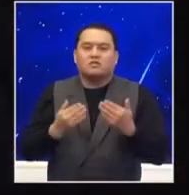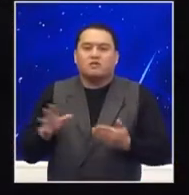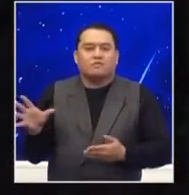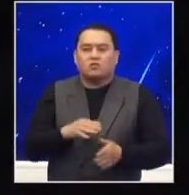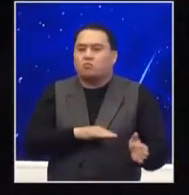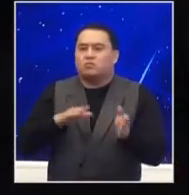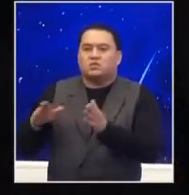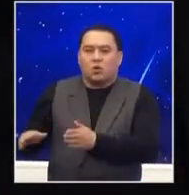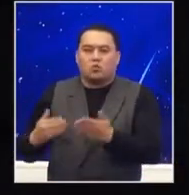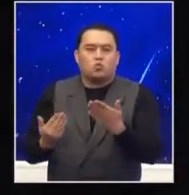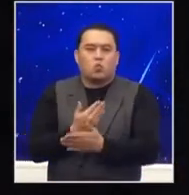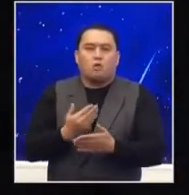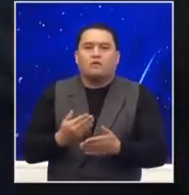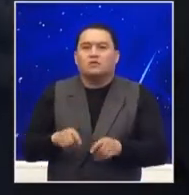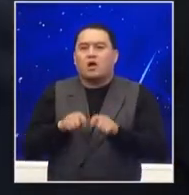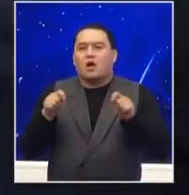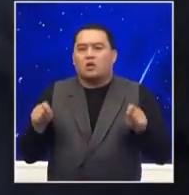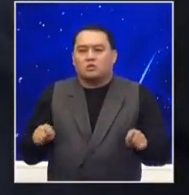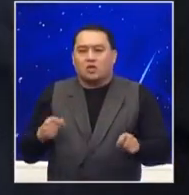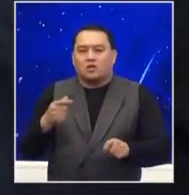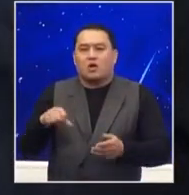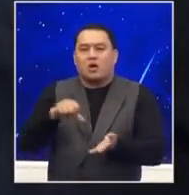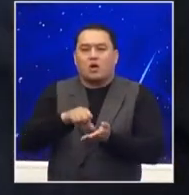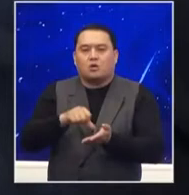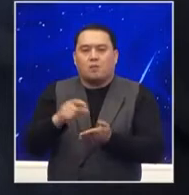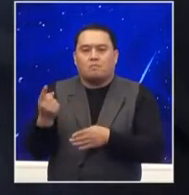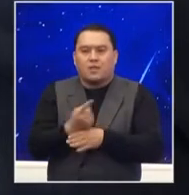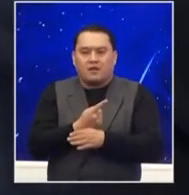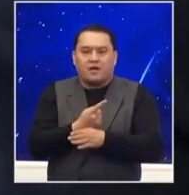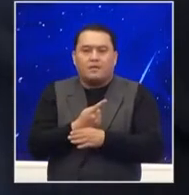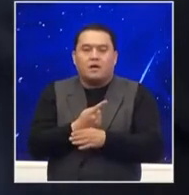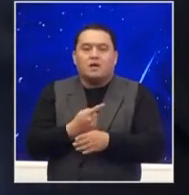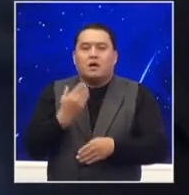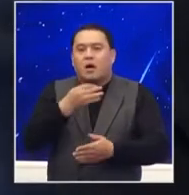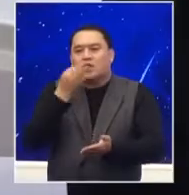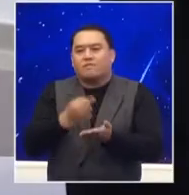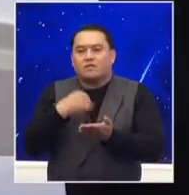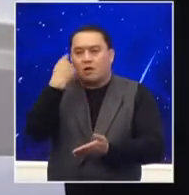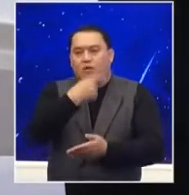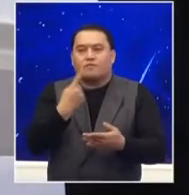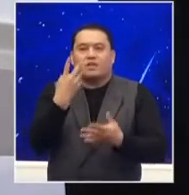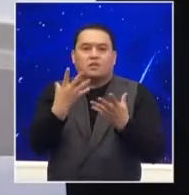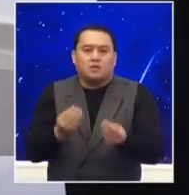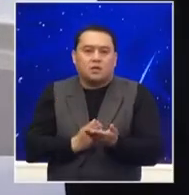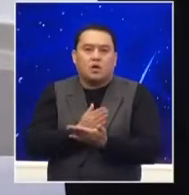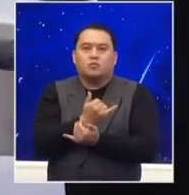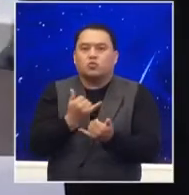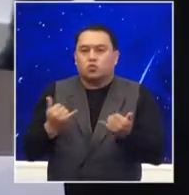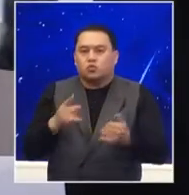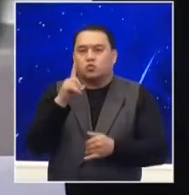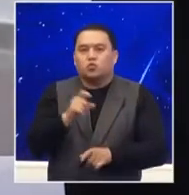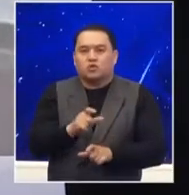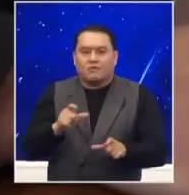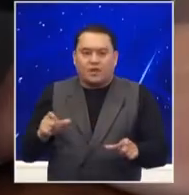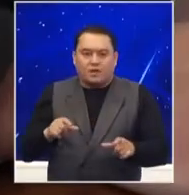невзгоды позади. Новое здание распахнуло свои двери и принимает своих первых посетителей. По словам ответственных лиц, в день они обслуживают до 100 человек.